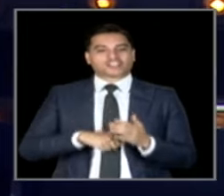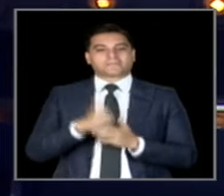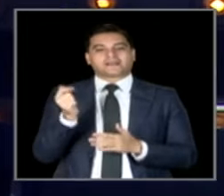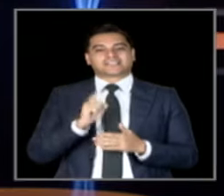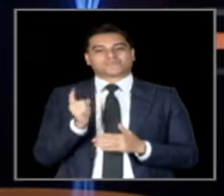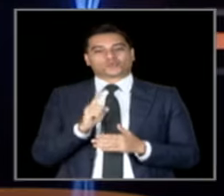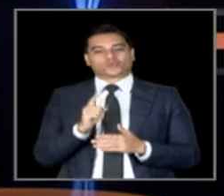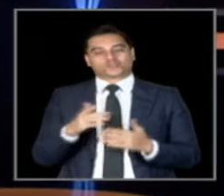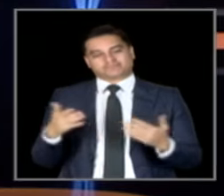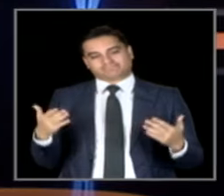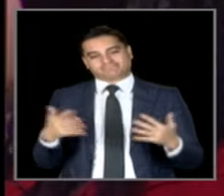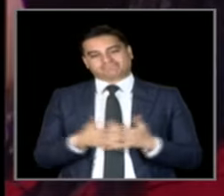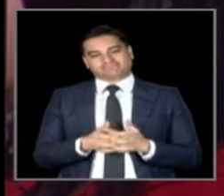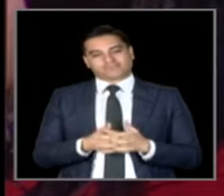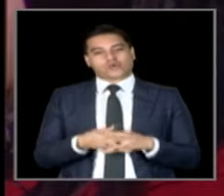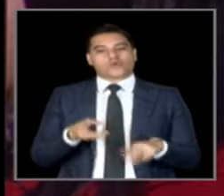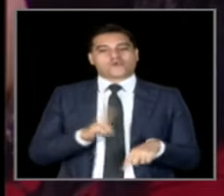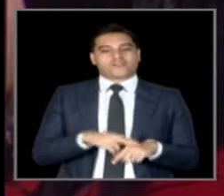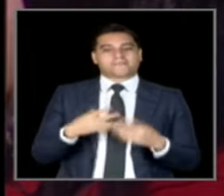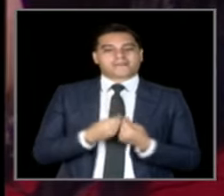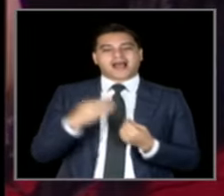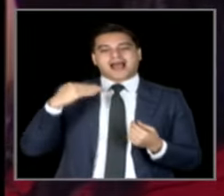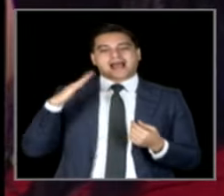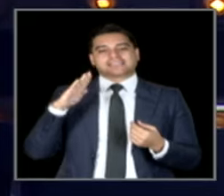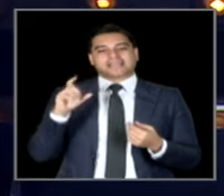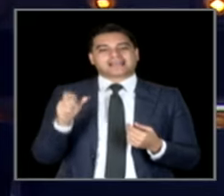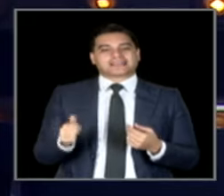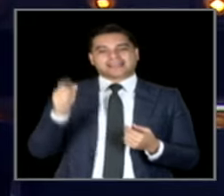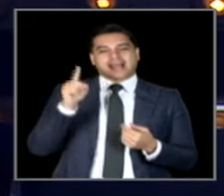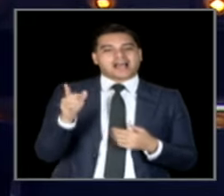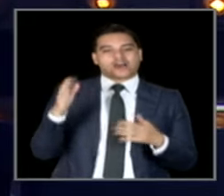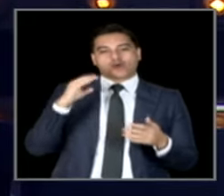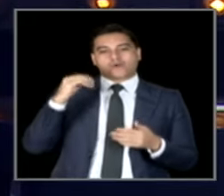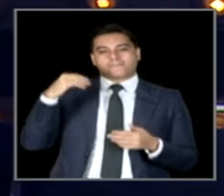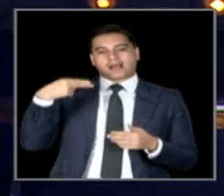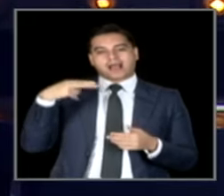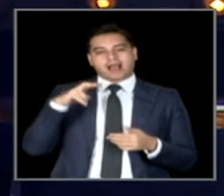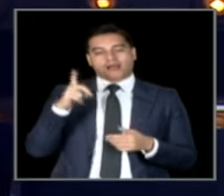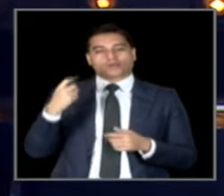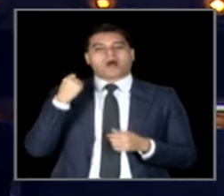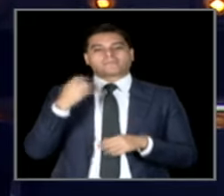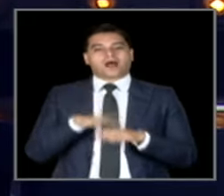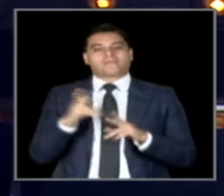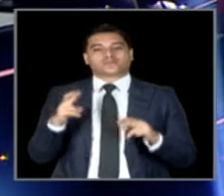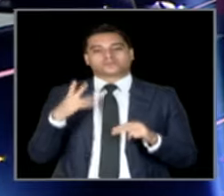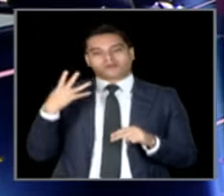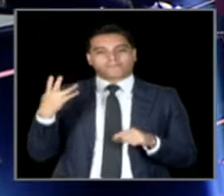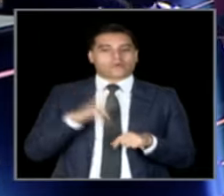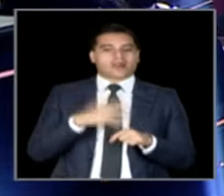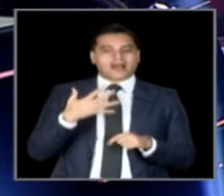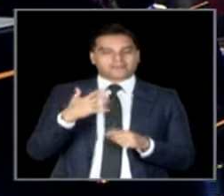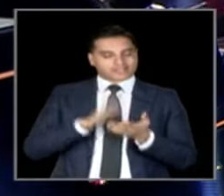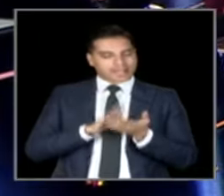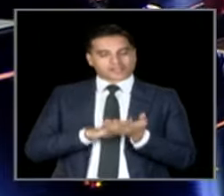كسبتوش. ومعانا كمان حسناء جمعة، دول أبطال الموسم الرابع والخامس، تحييهم هما الاثنين.